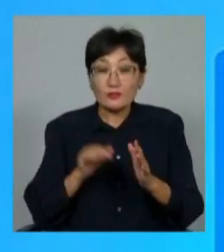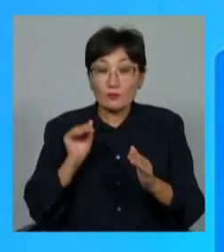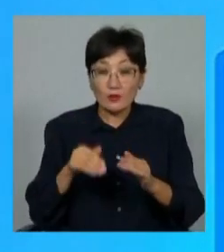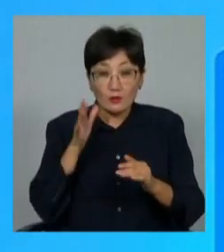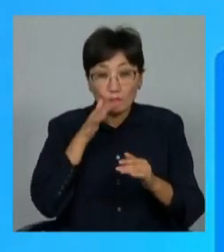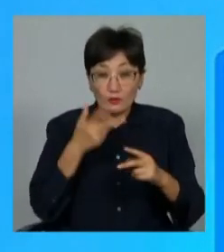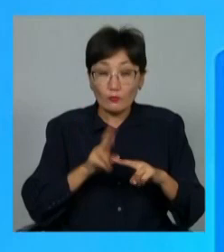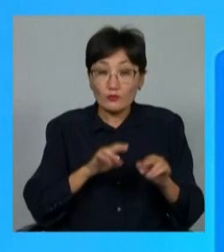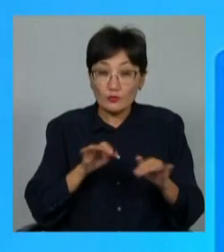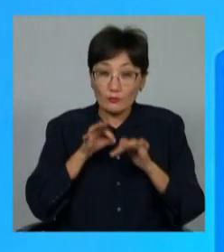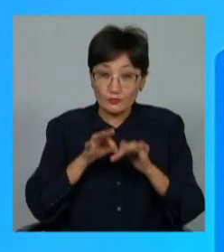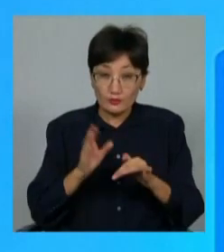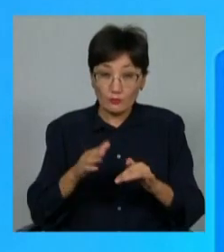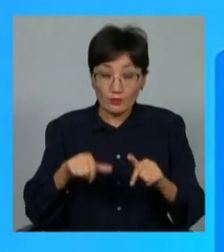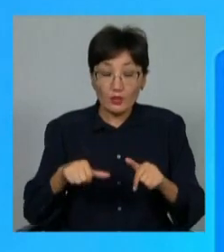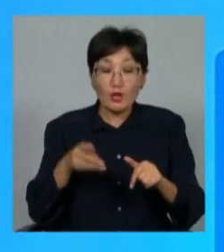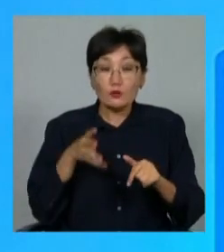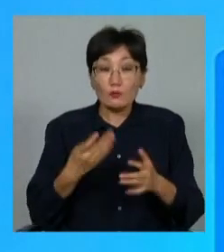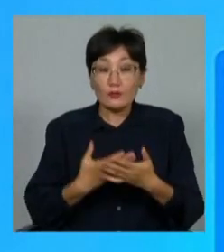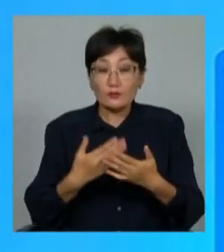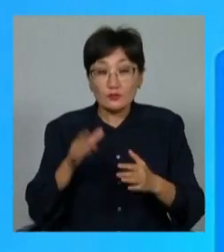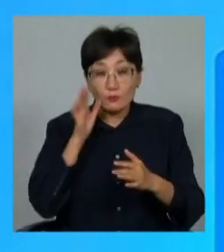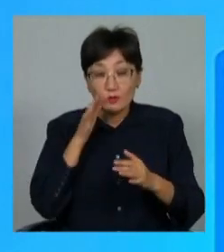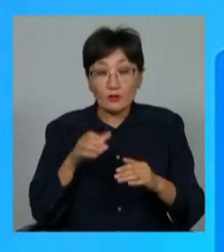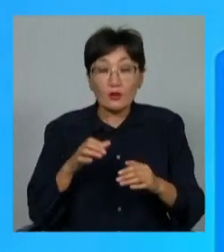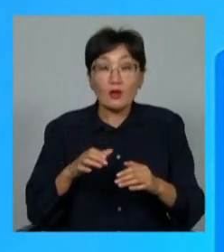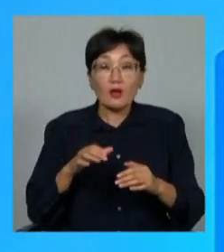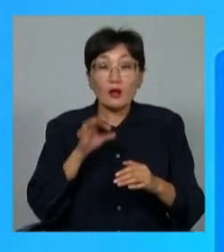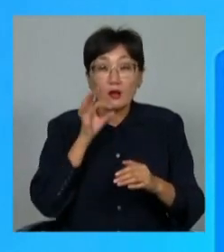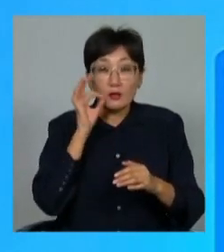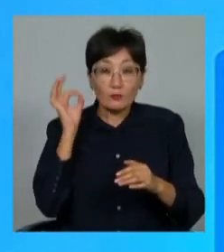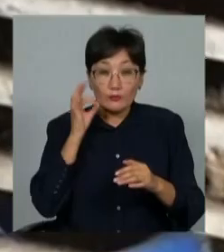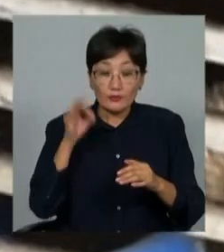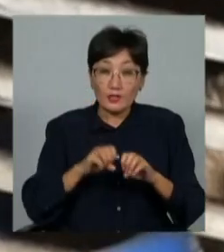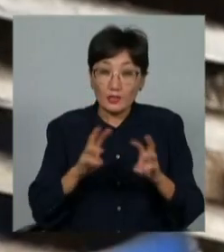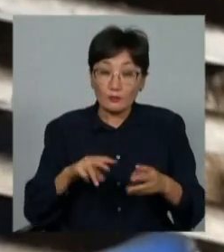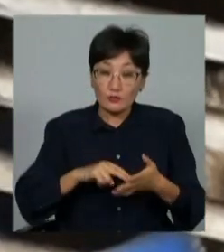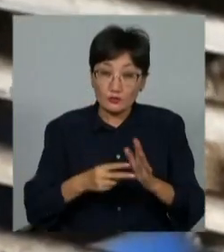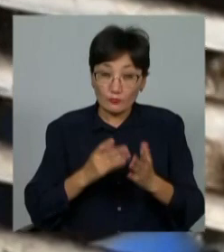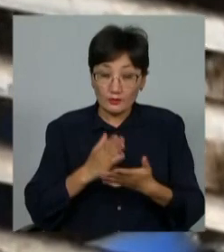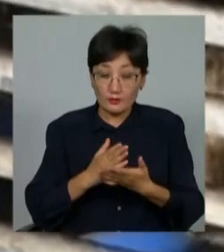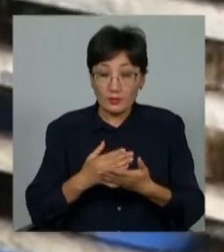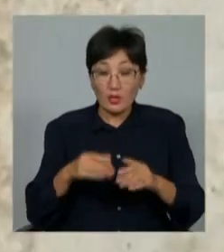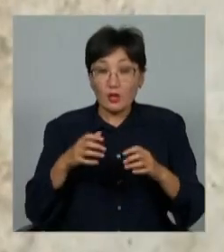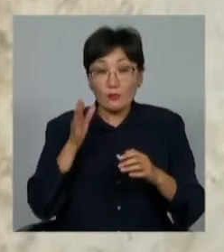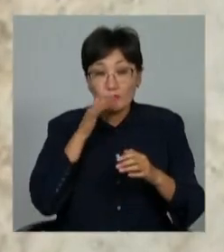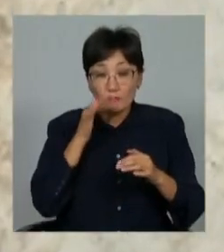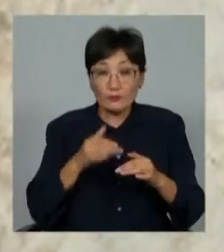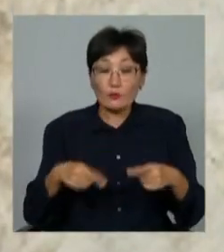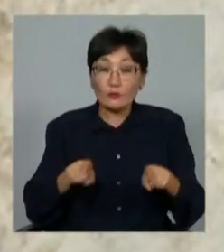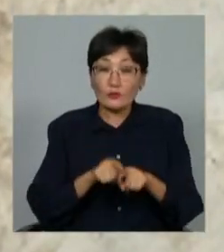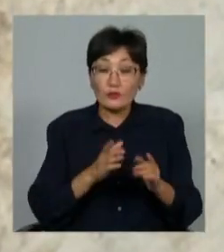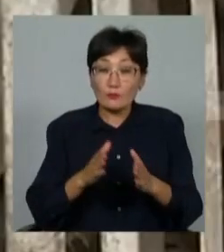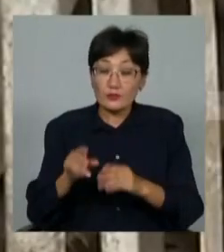жануар осы процедурадан өтеді. Биыл 4 мыңға жуық ит пен мысықты қамту жоспарлануда. Мамандардың сөзінше, жануарларды ізгілікпен